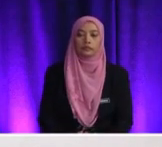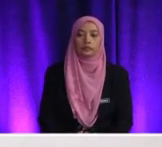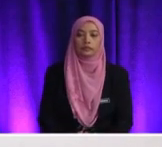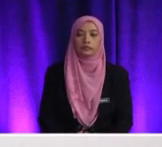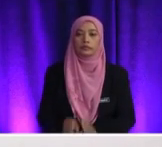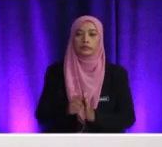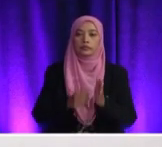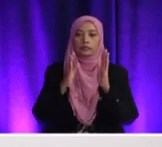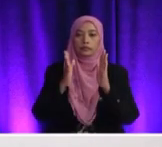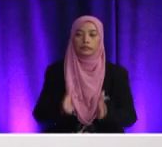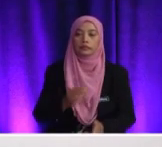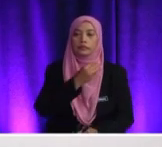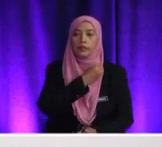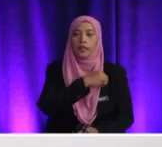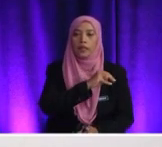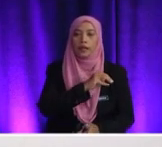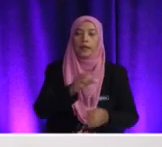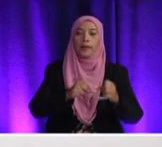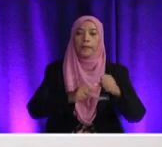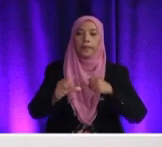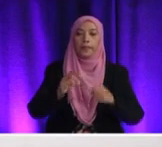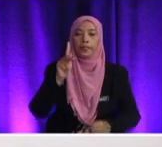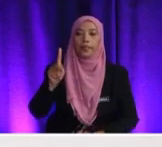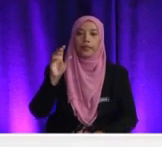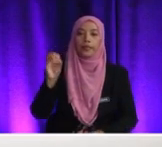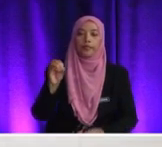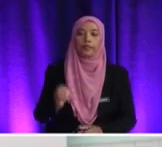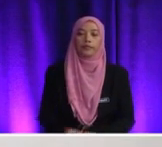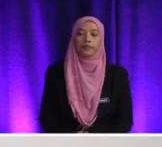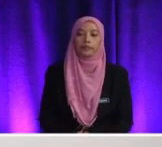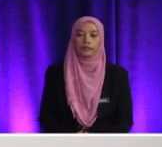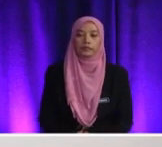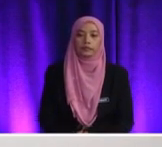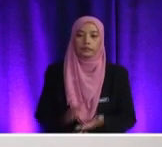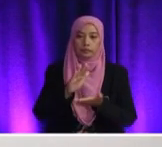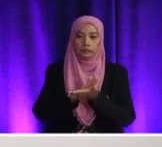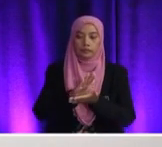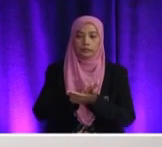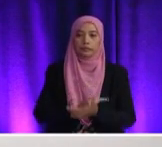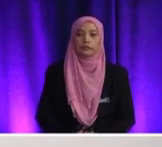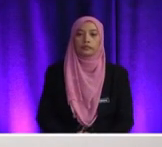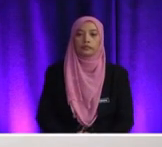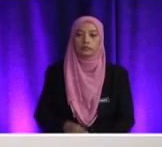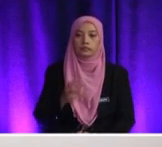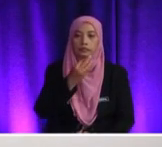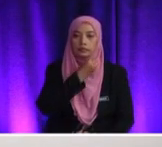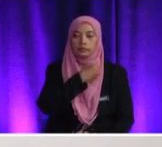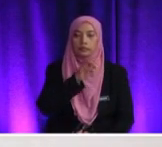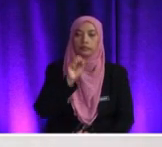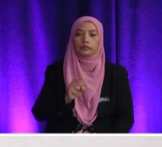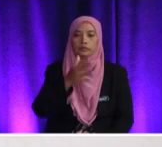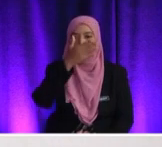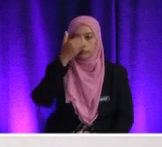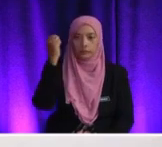seorang guru kendala aktif the Hedgehog Gem di sekolah Cikgu sebagai contohnya mereka boleh menyapa info sukanya di ini Brimob